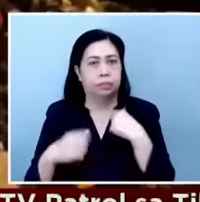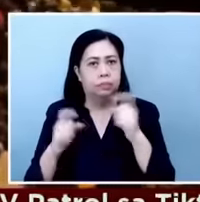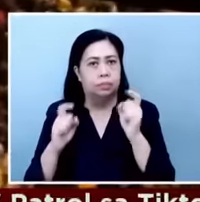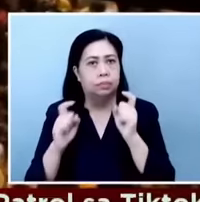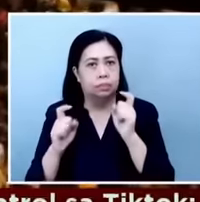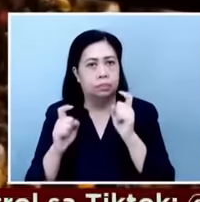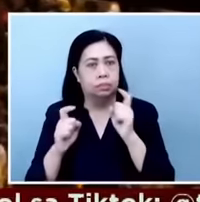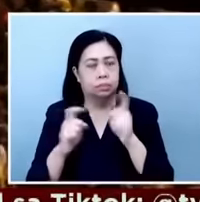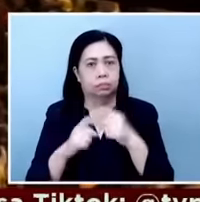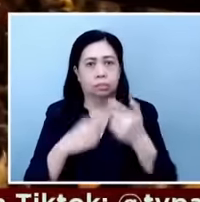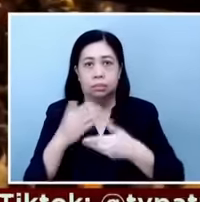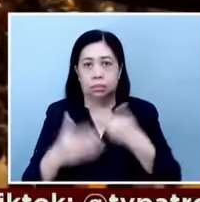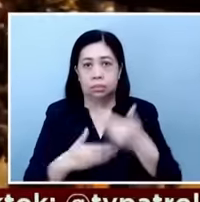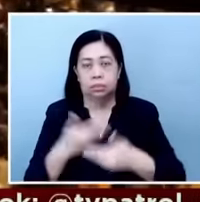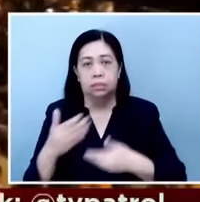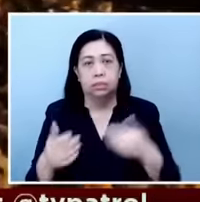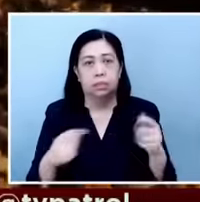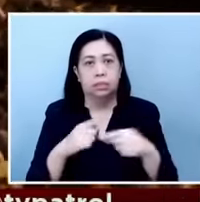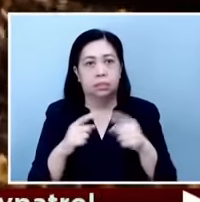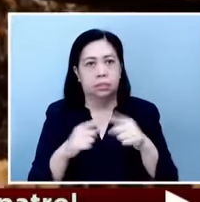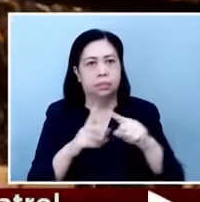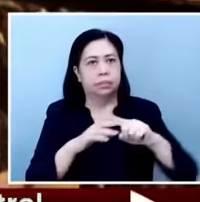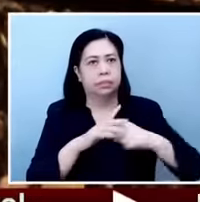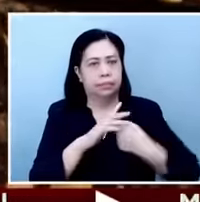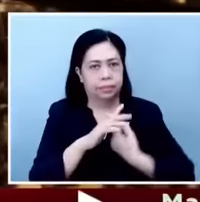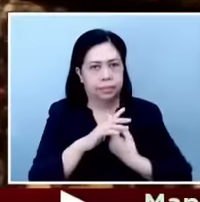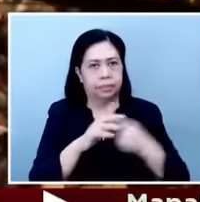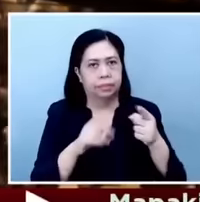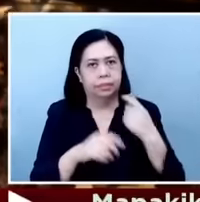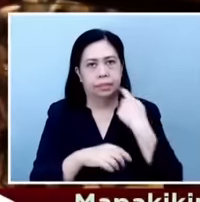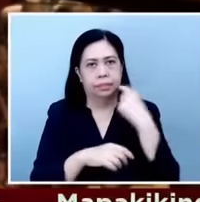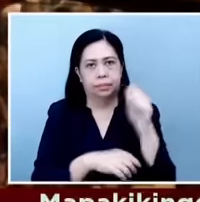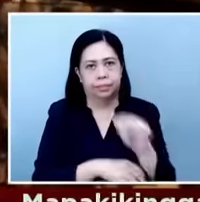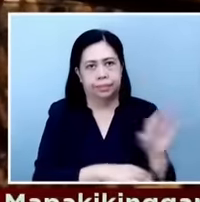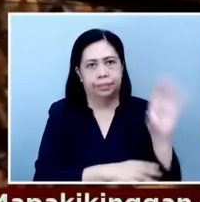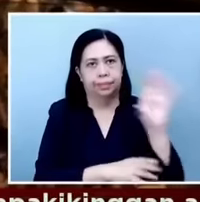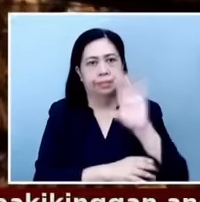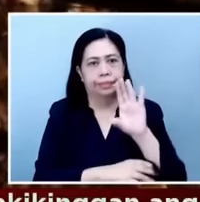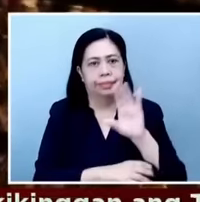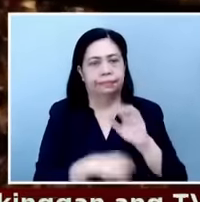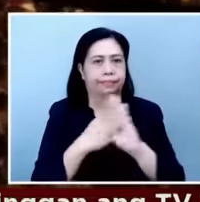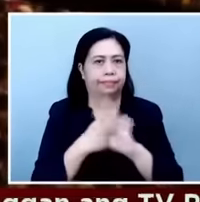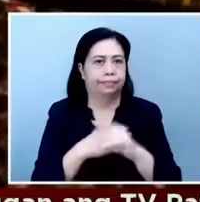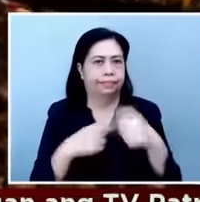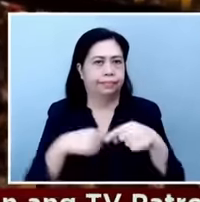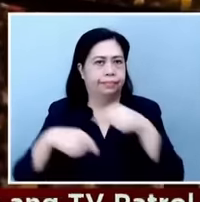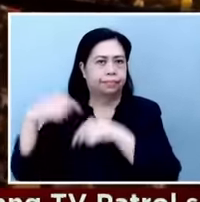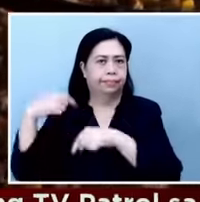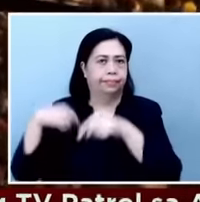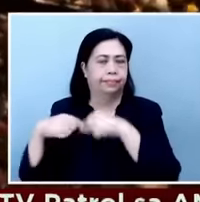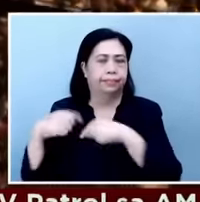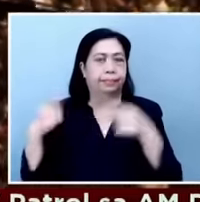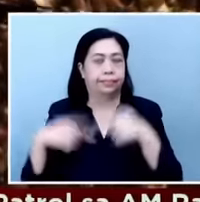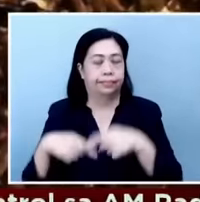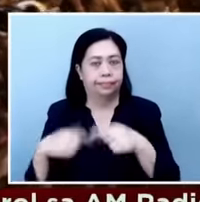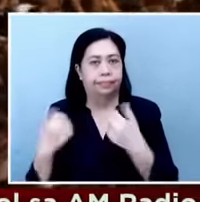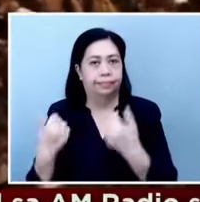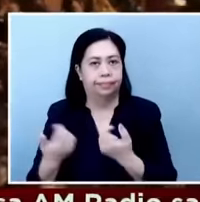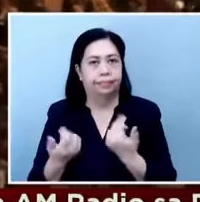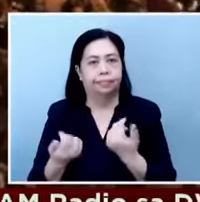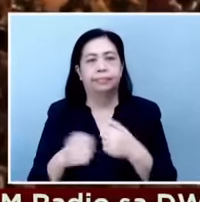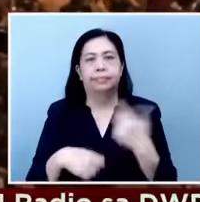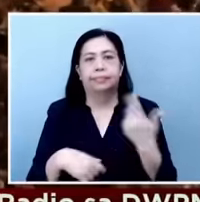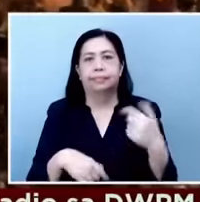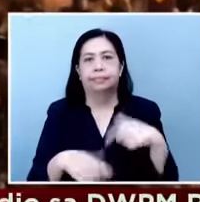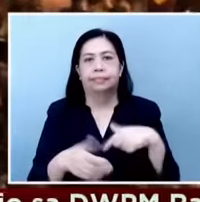ang pag-usad nito nang magsimula ang translasyon kaninang umaga. Balikan natin ang mga pangyayari sa pagbabalik nga ng translasyon